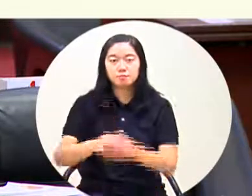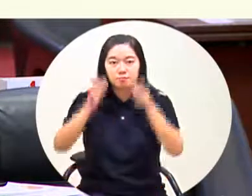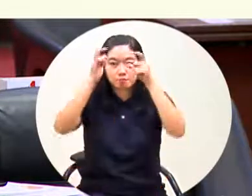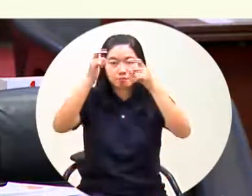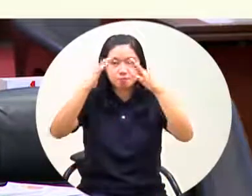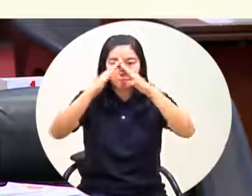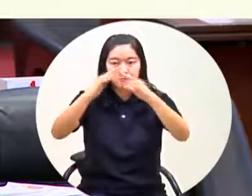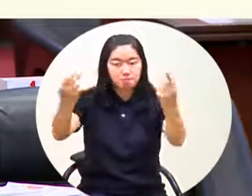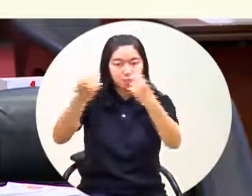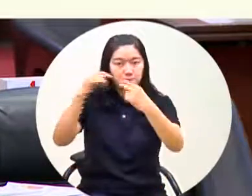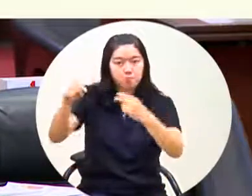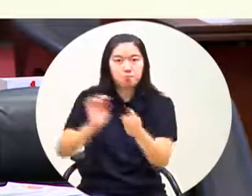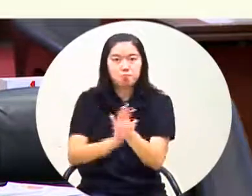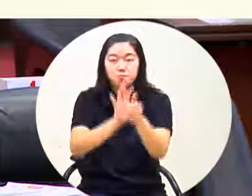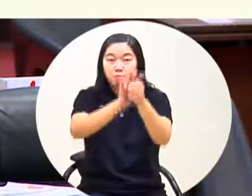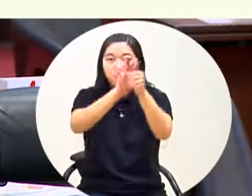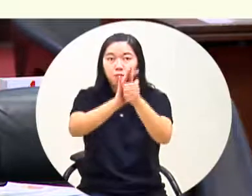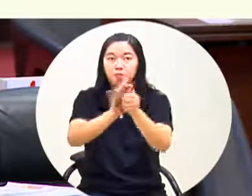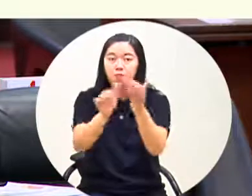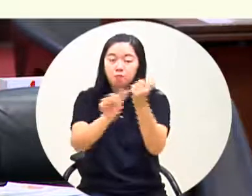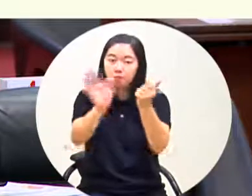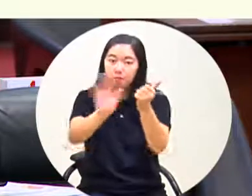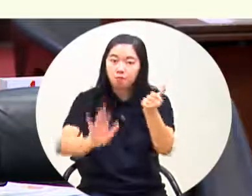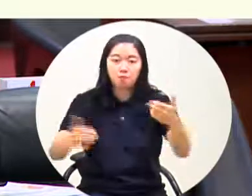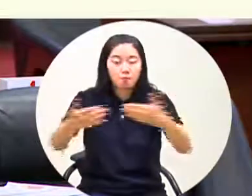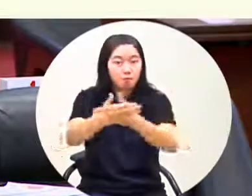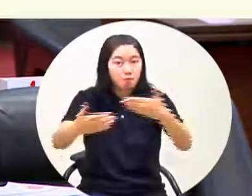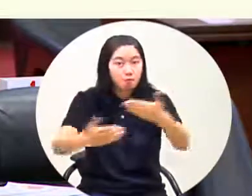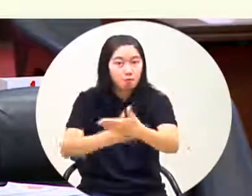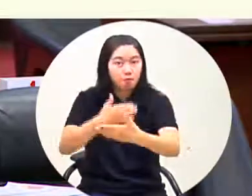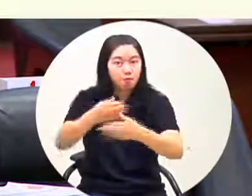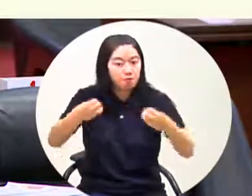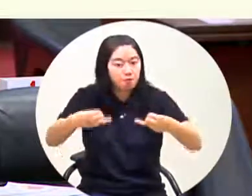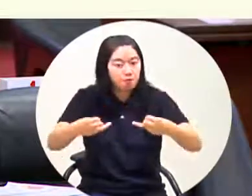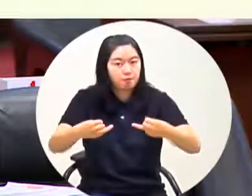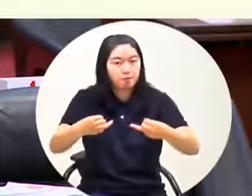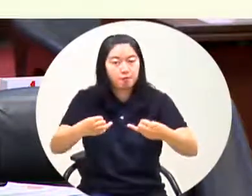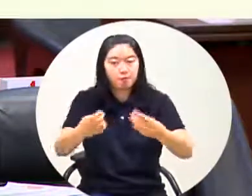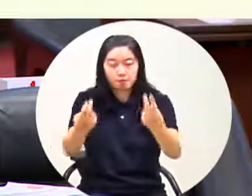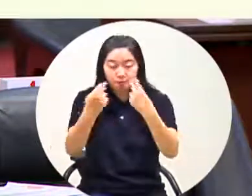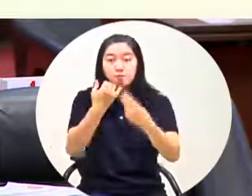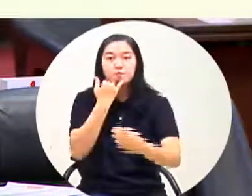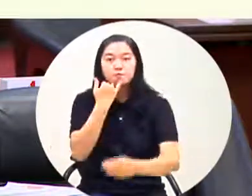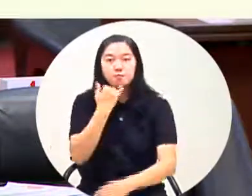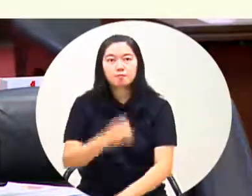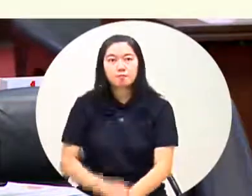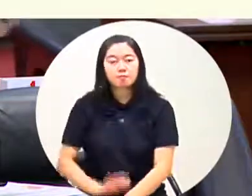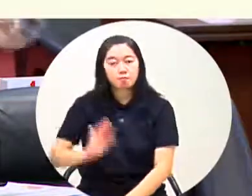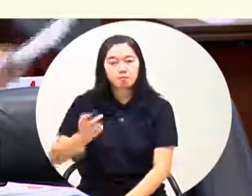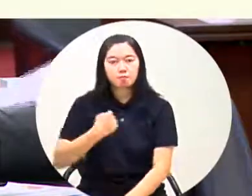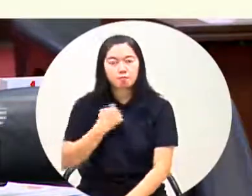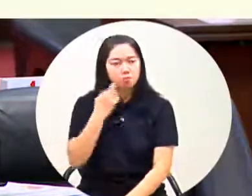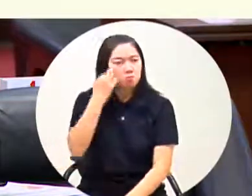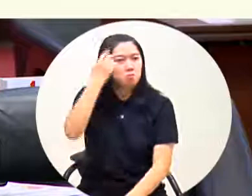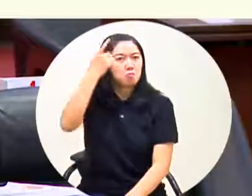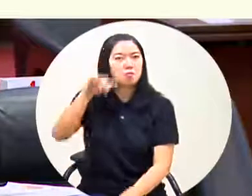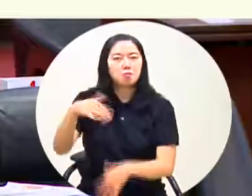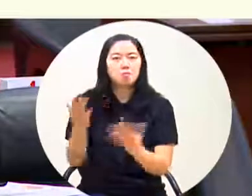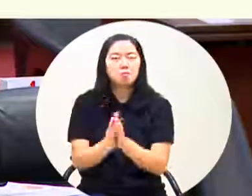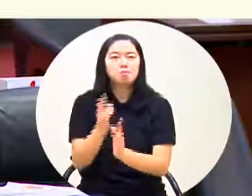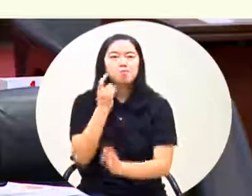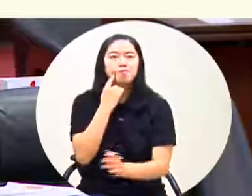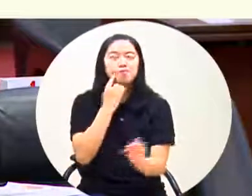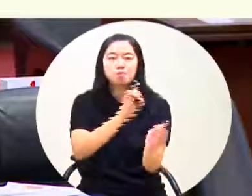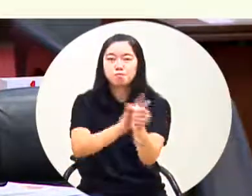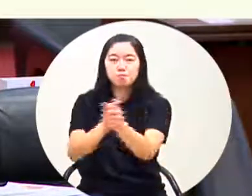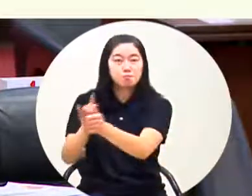动生态交通的建设的一个成果，但是本席哈、哦、感觉哈、哦、一切都是谎言。为